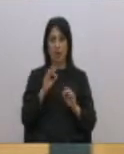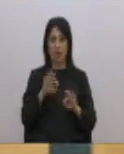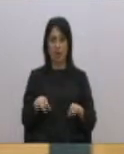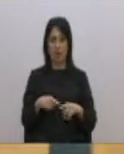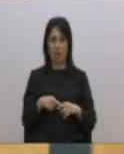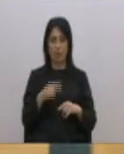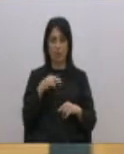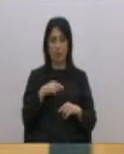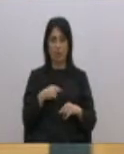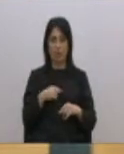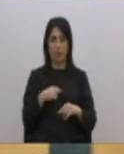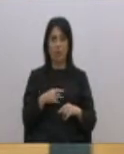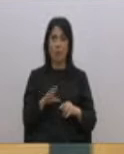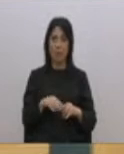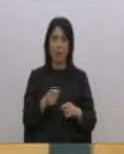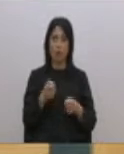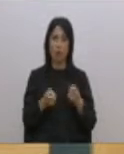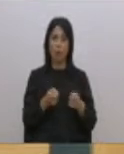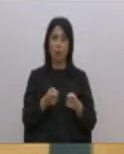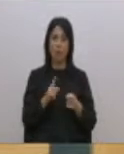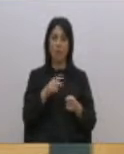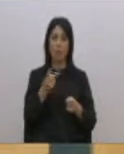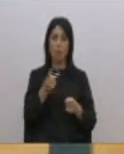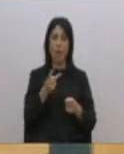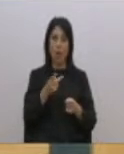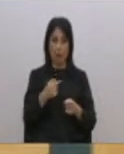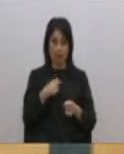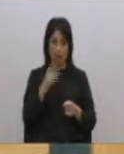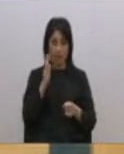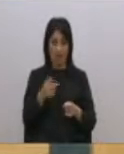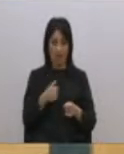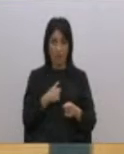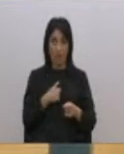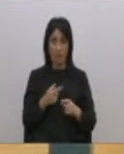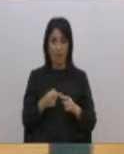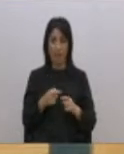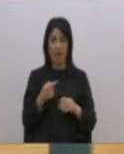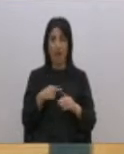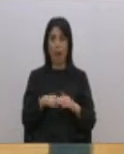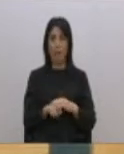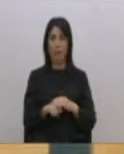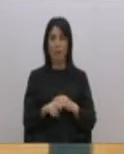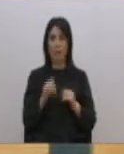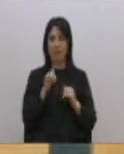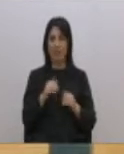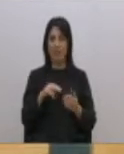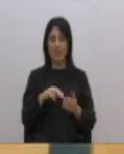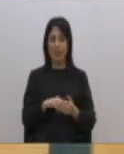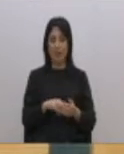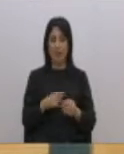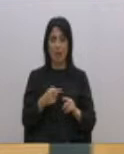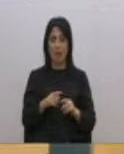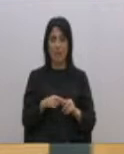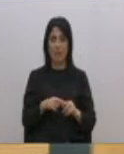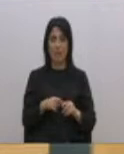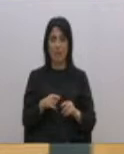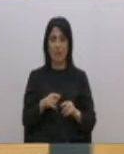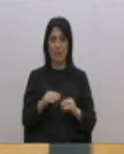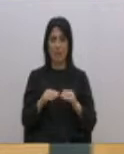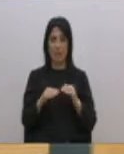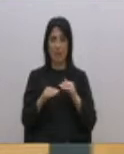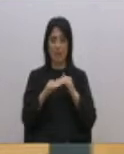დავაშავეთ. Მაშინ უმცირესობა ნომერი ორი ვიქნებით ჩვენსო. Აქე მომდინარე ვერ დგება ეს დგენელი,